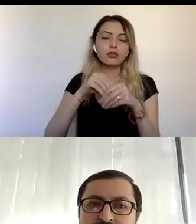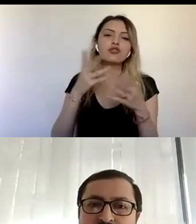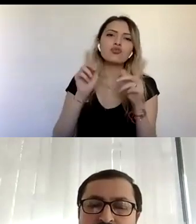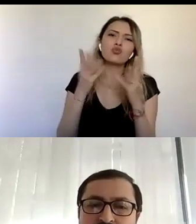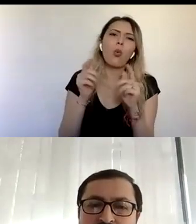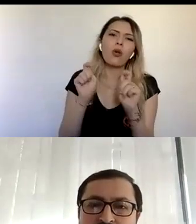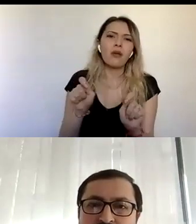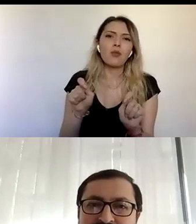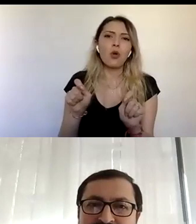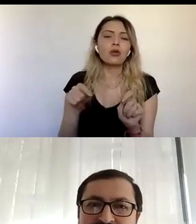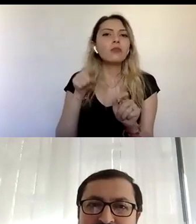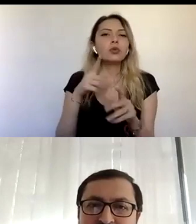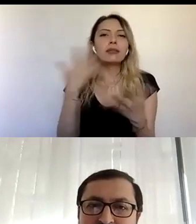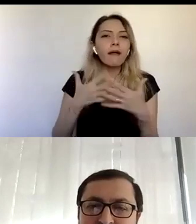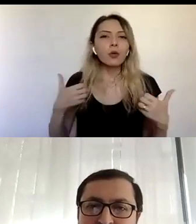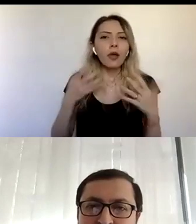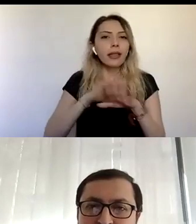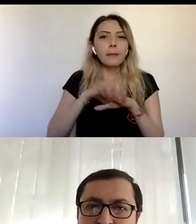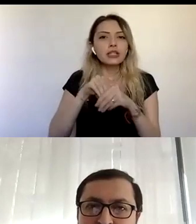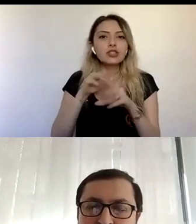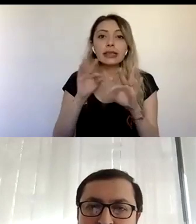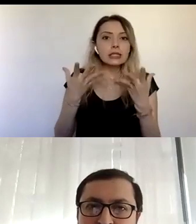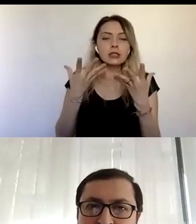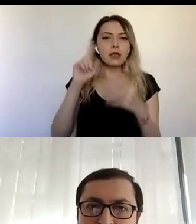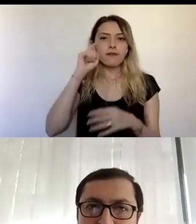için ne gibi öneriler olur WhatsApp'ı?